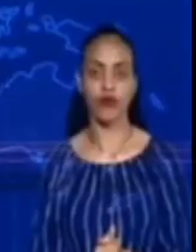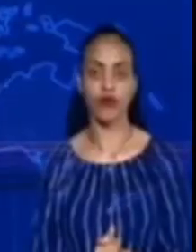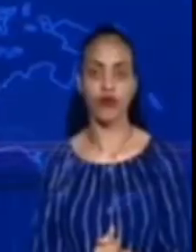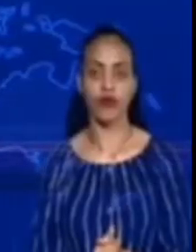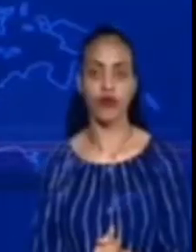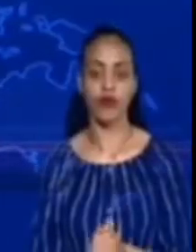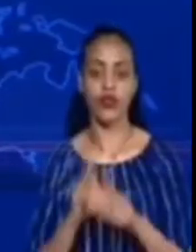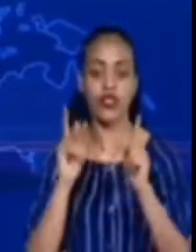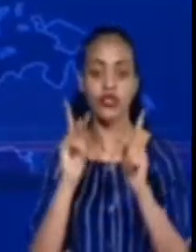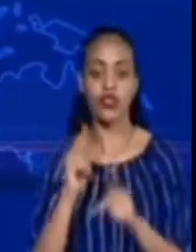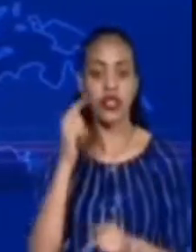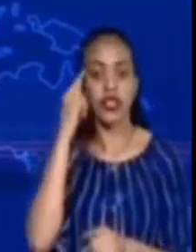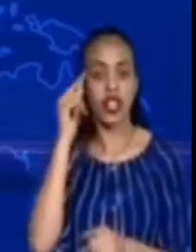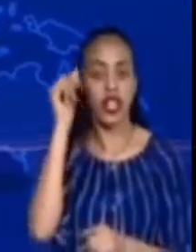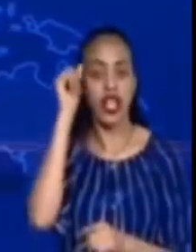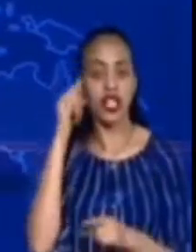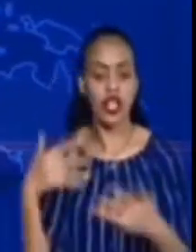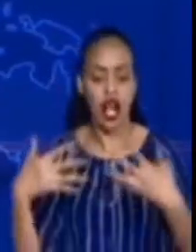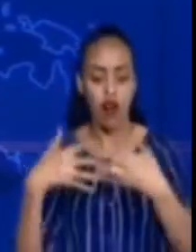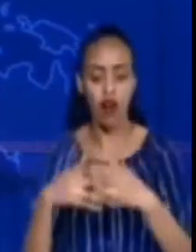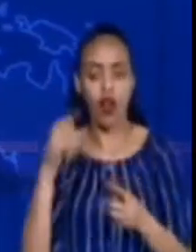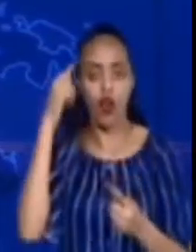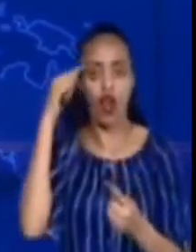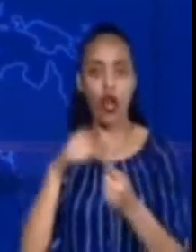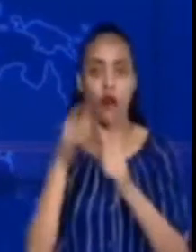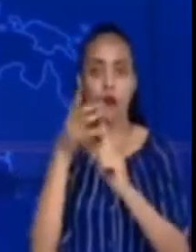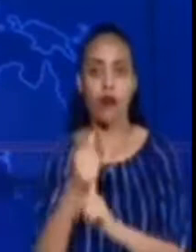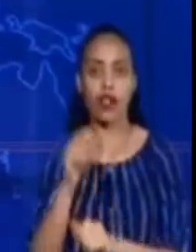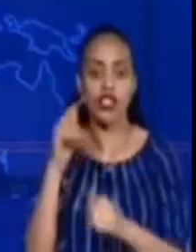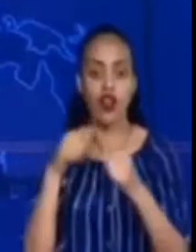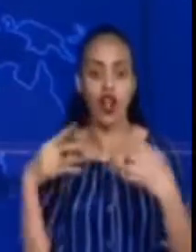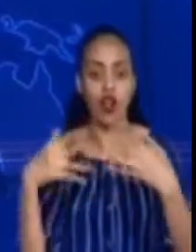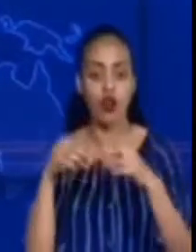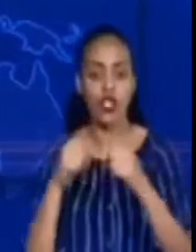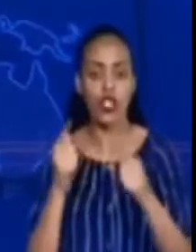አንገታችንን አንገትን ቀነጥሳለን አንገትን ቀነጥሳለን